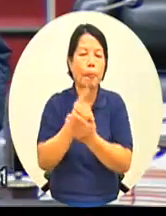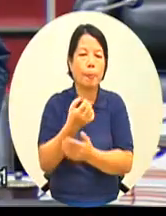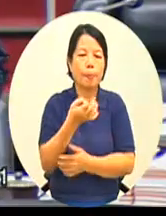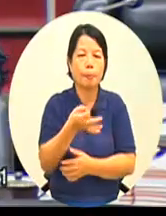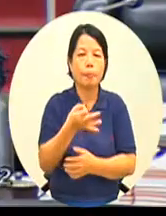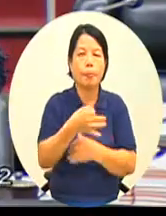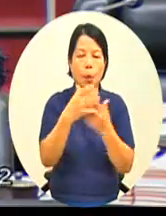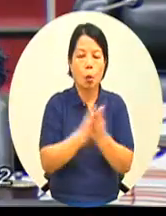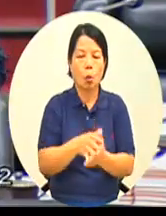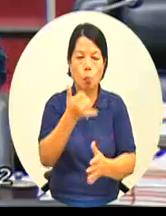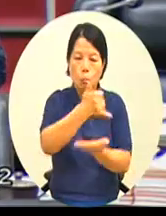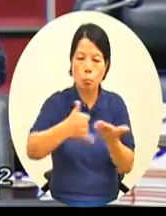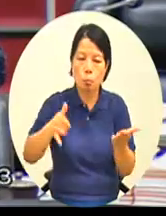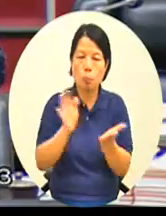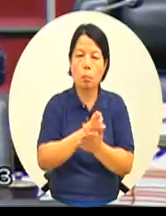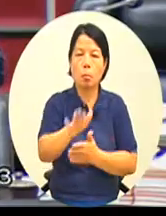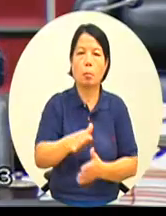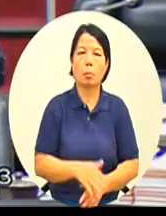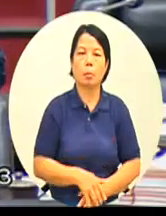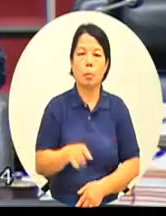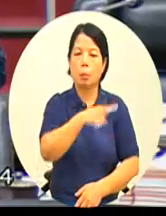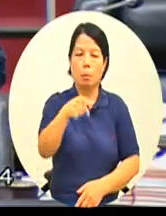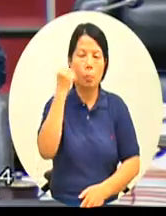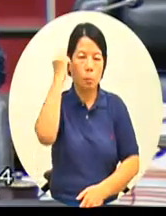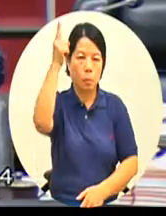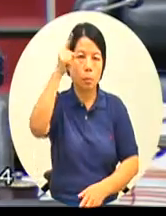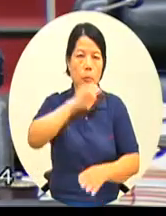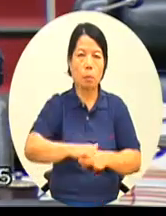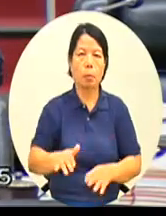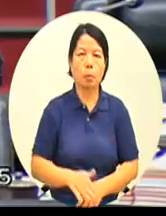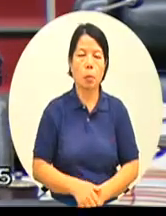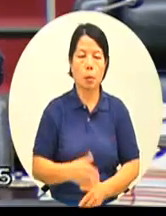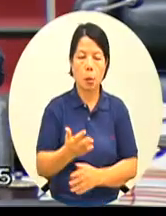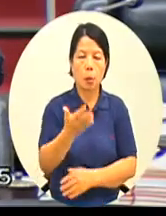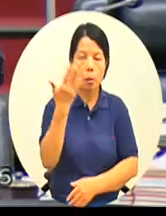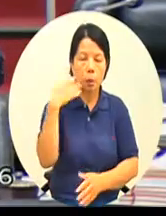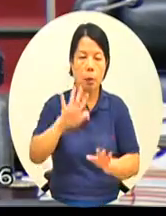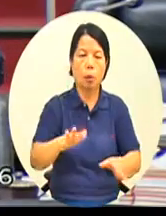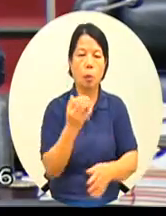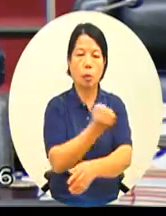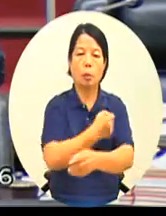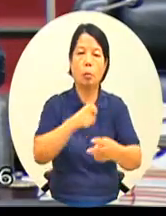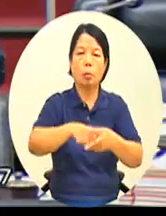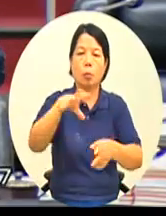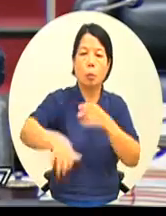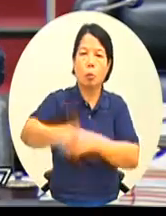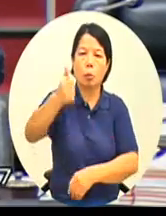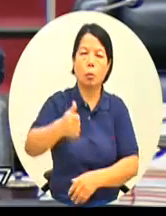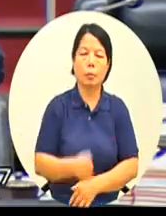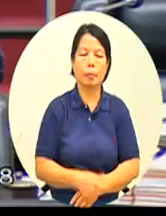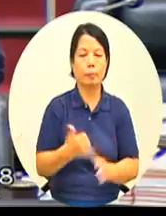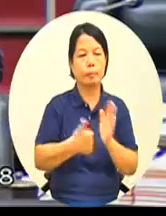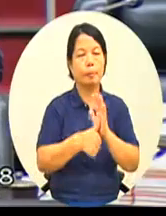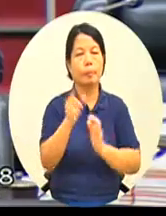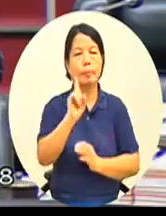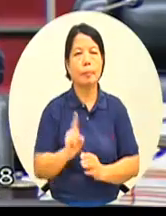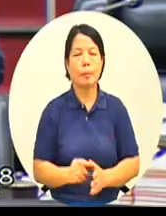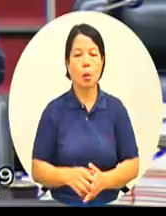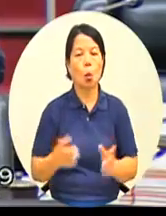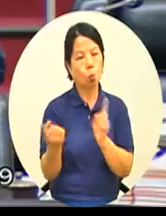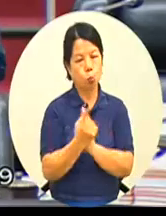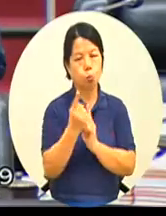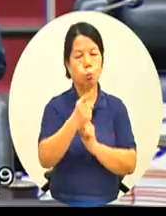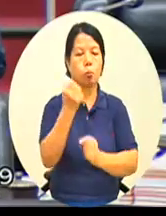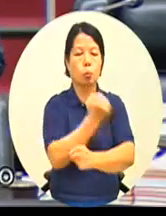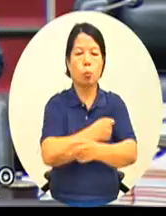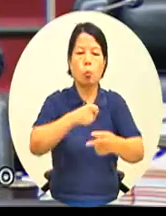开这个位置之后，大家会纪念，哎，我们曾经有一位劳工局长某某某真的对待我们的劳工